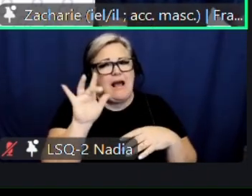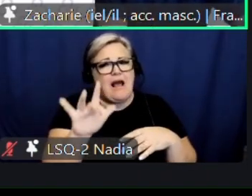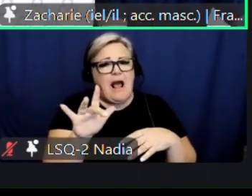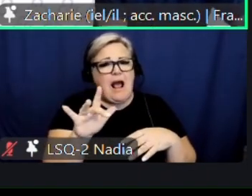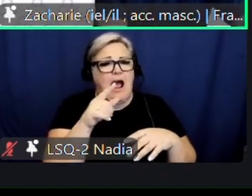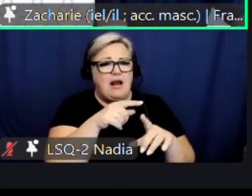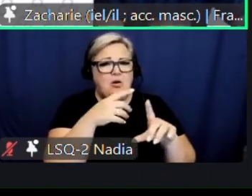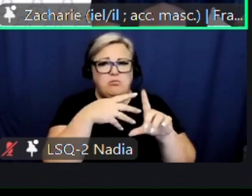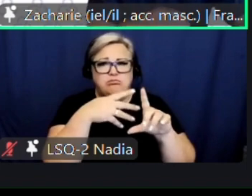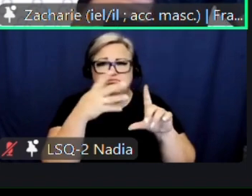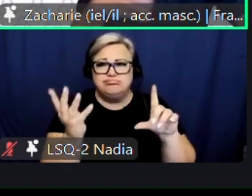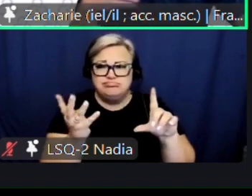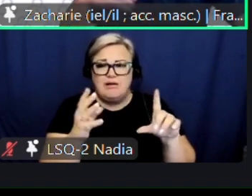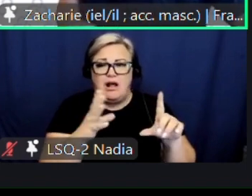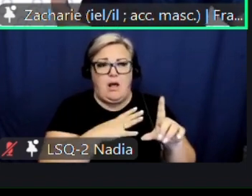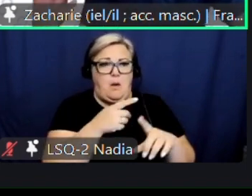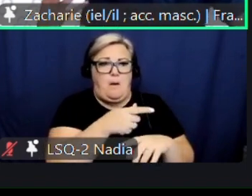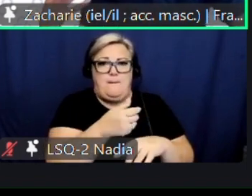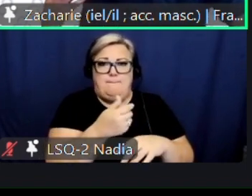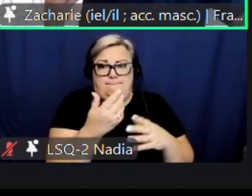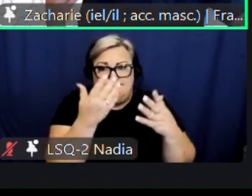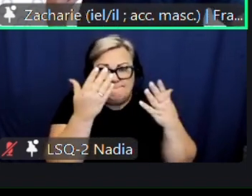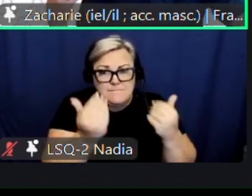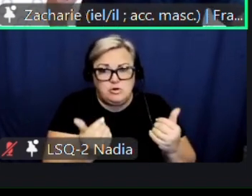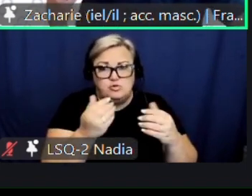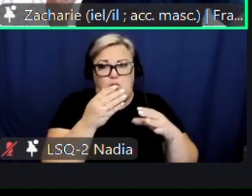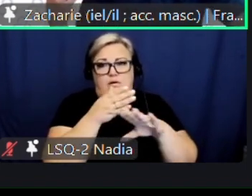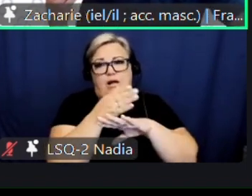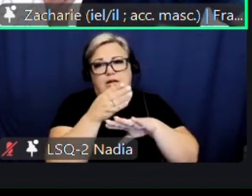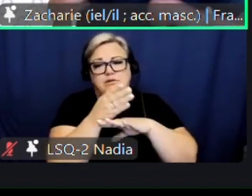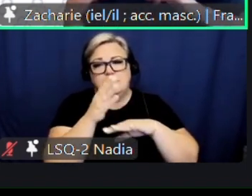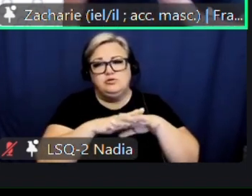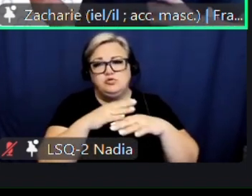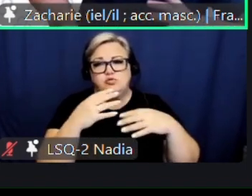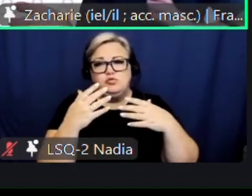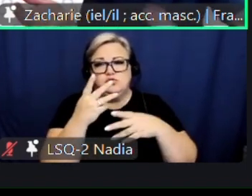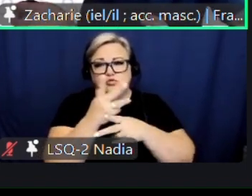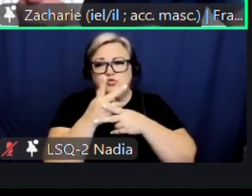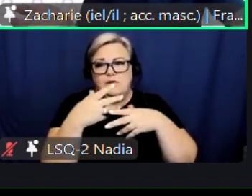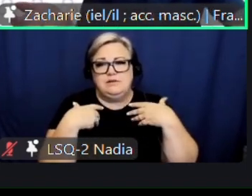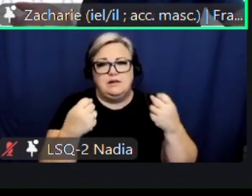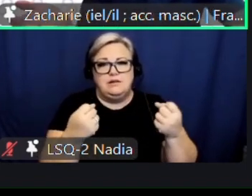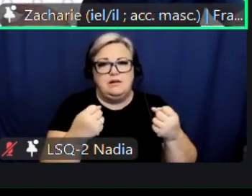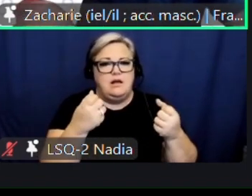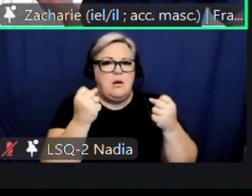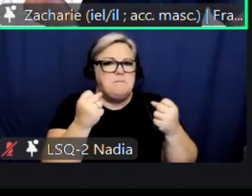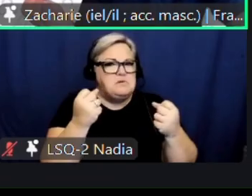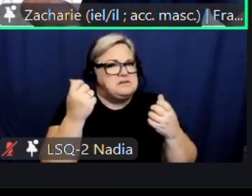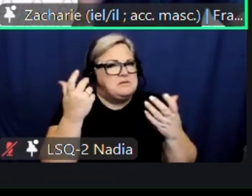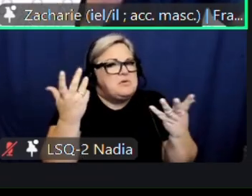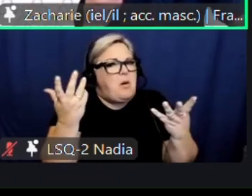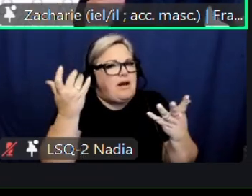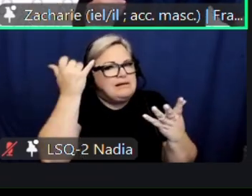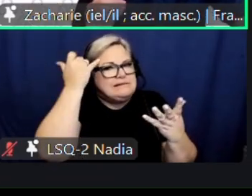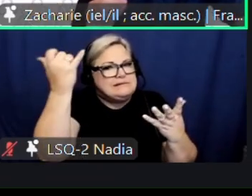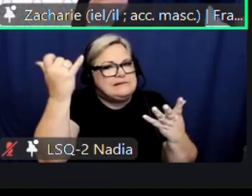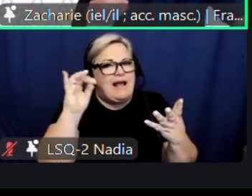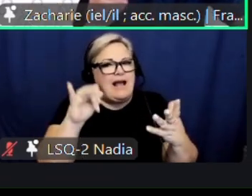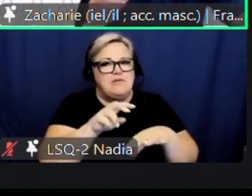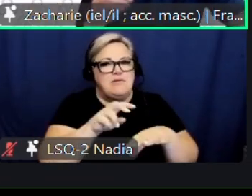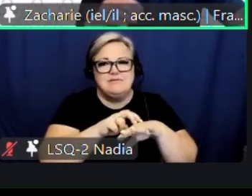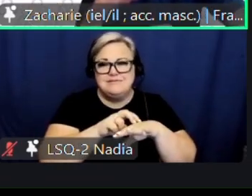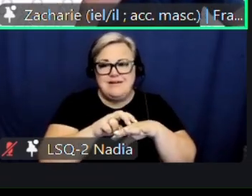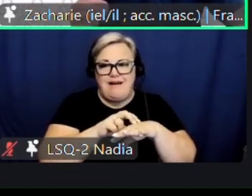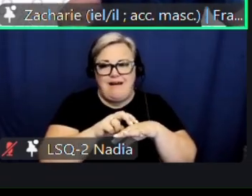personnes de LGBTQIA+, ont davantage besoin d'accéder aux soins de santé. On pourrait formuler l'hypothèse que c'est en raison du stress